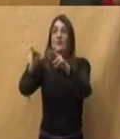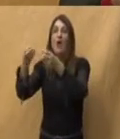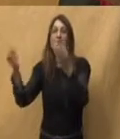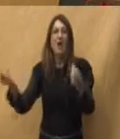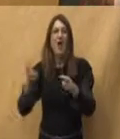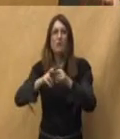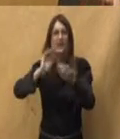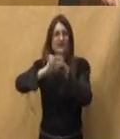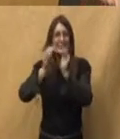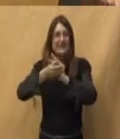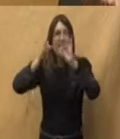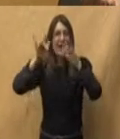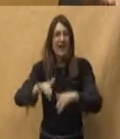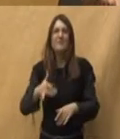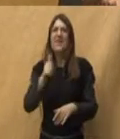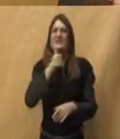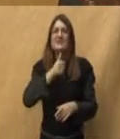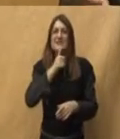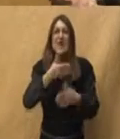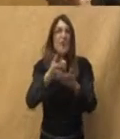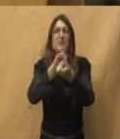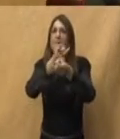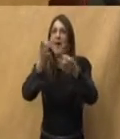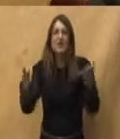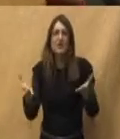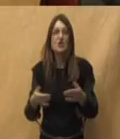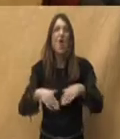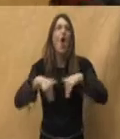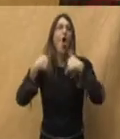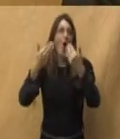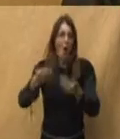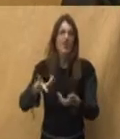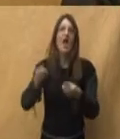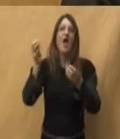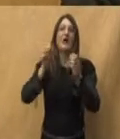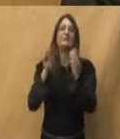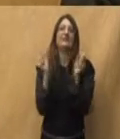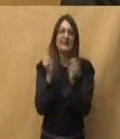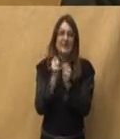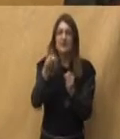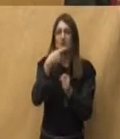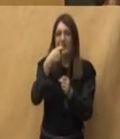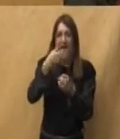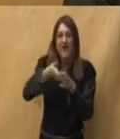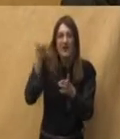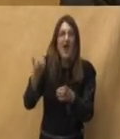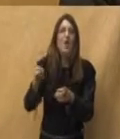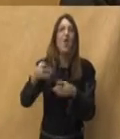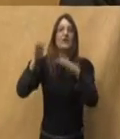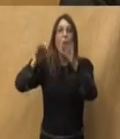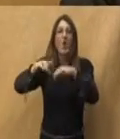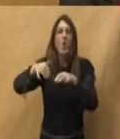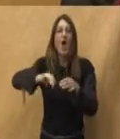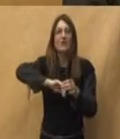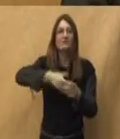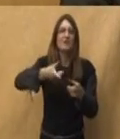pane snijeg, kad više nema ništa zelenog na tržnici, onda se ide na limenke, onda se ide na smrznuto i onda se kuhaju